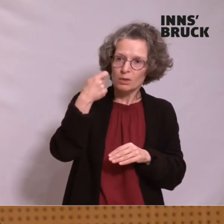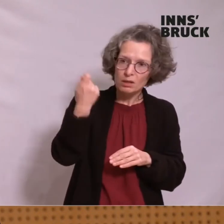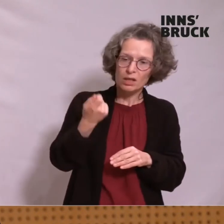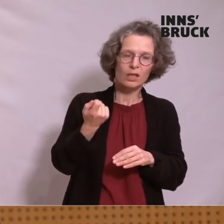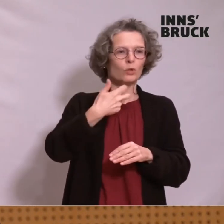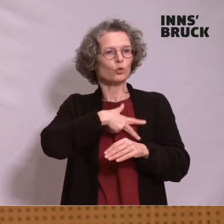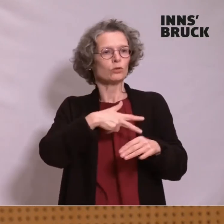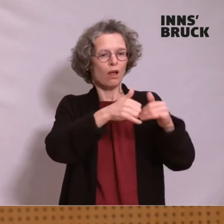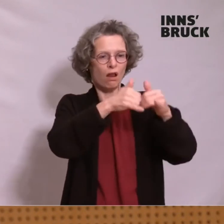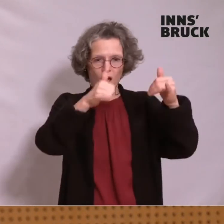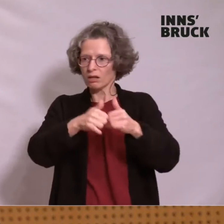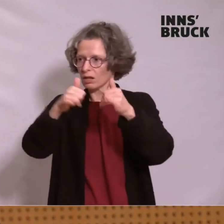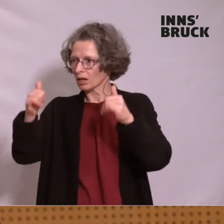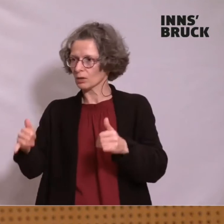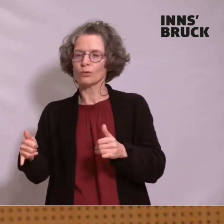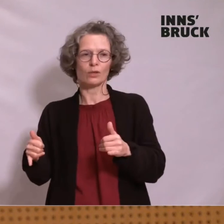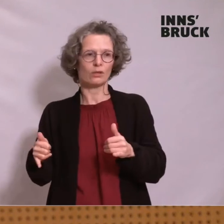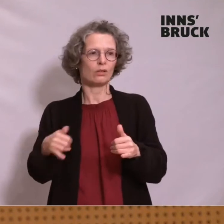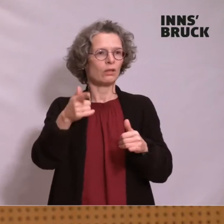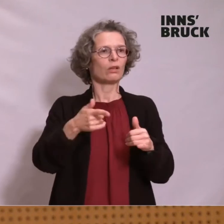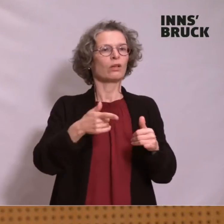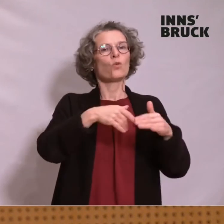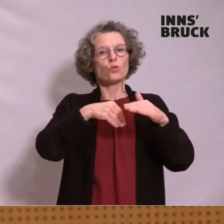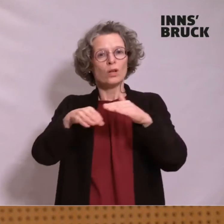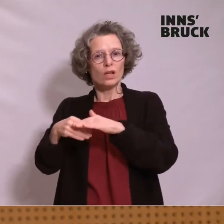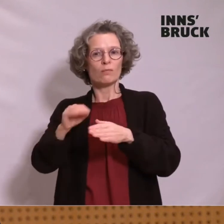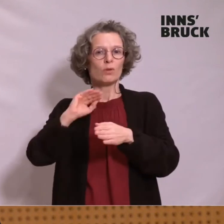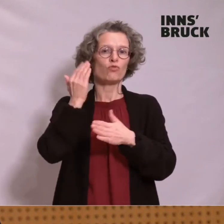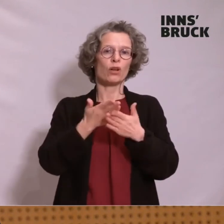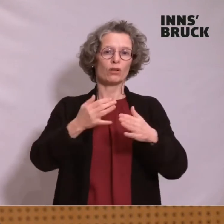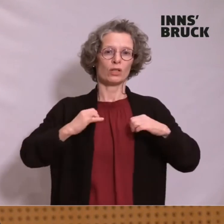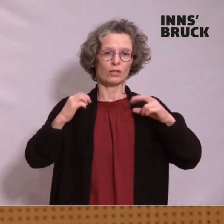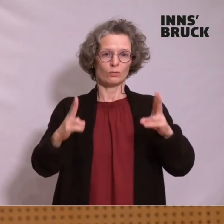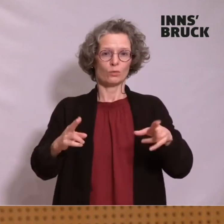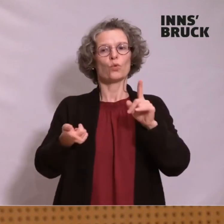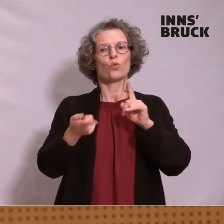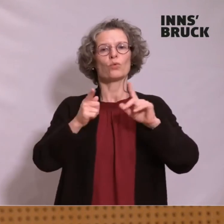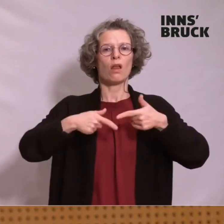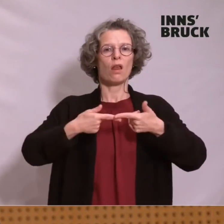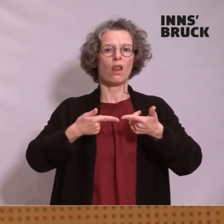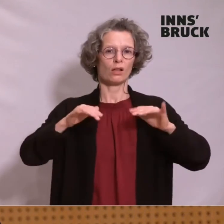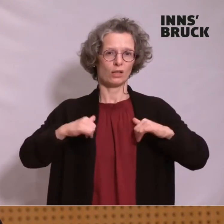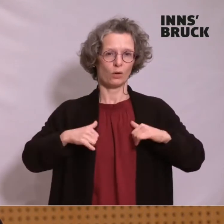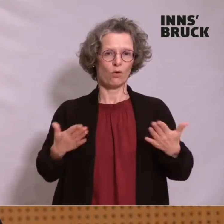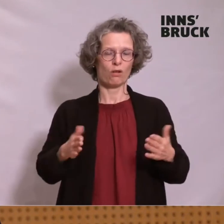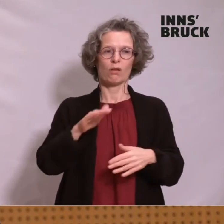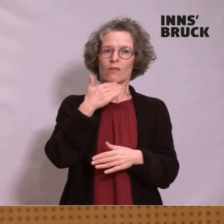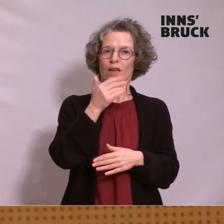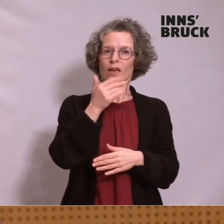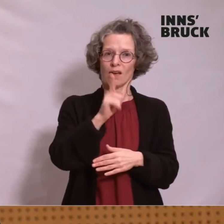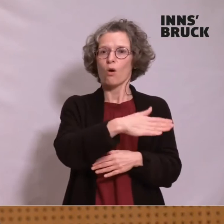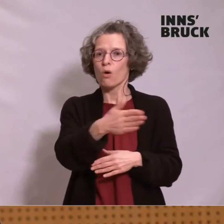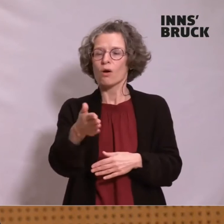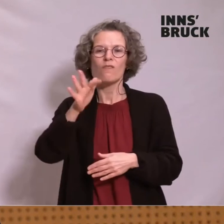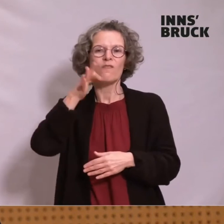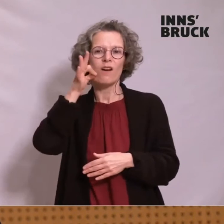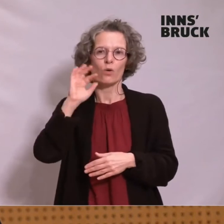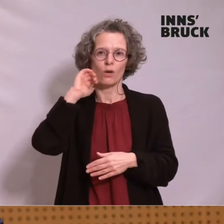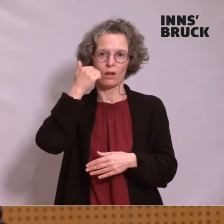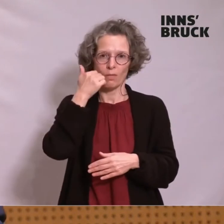Sozialeinrichtungen, den Unternehmen der Stadt Innsbruck und dem Land Tirol. Danke auch an die Frauen und Männer,